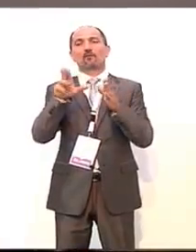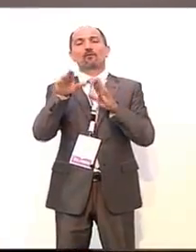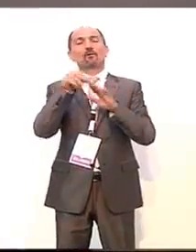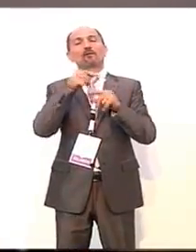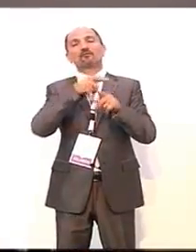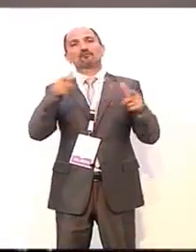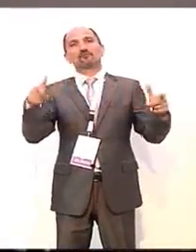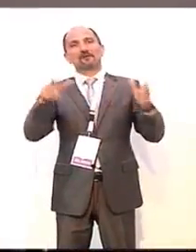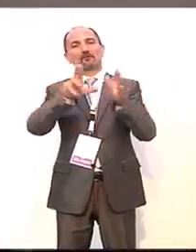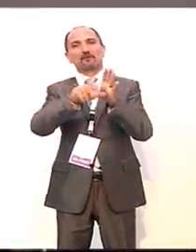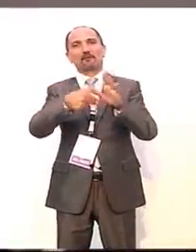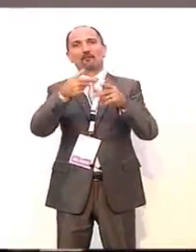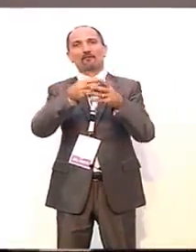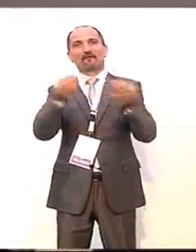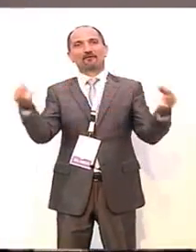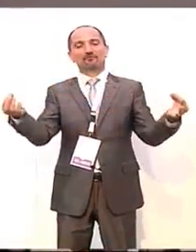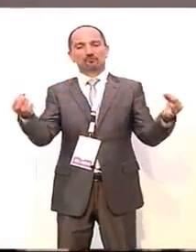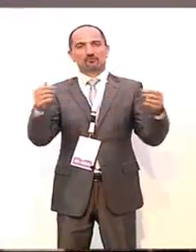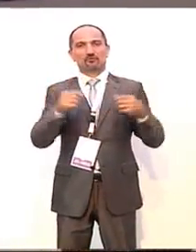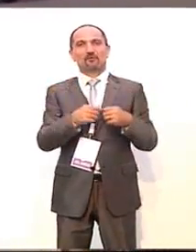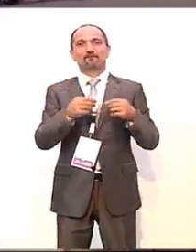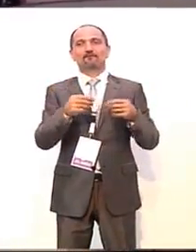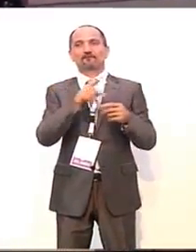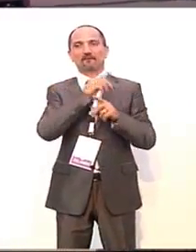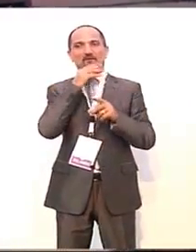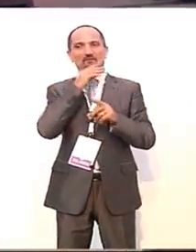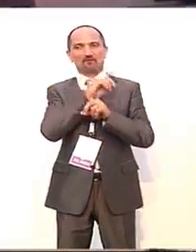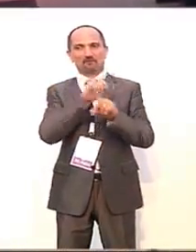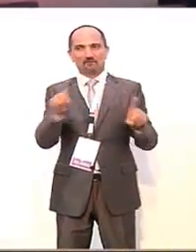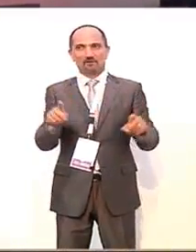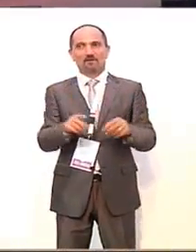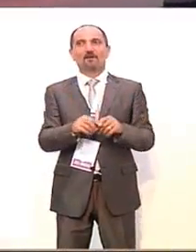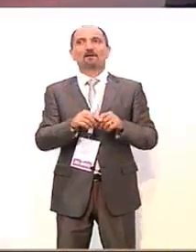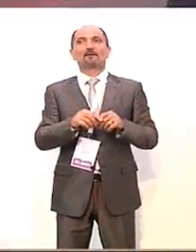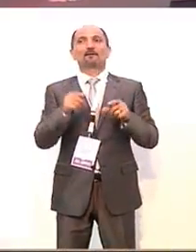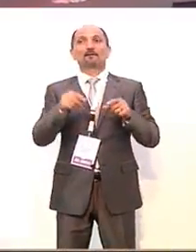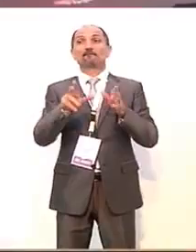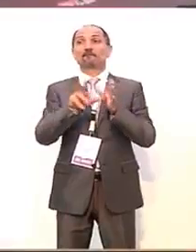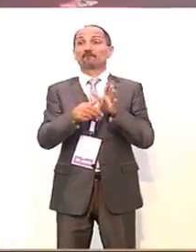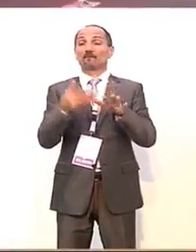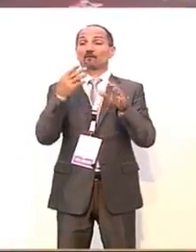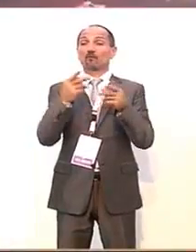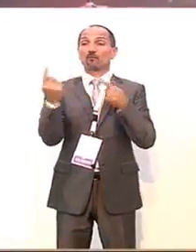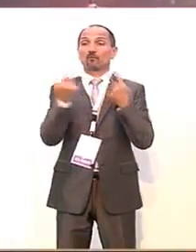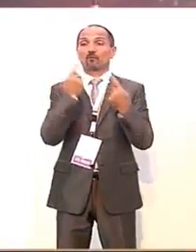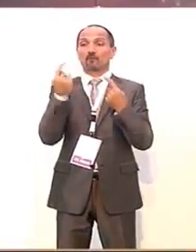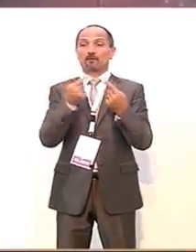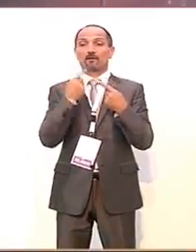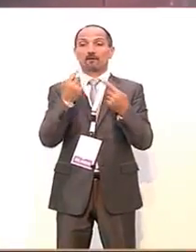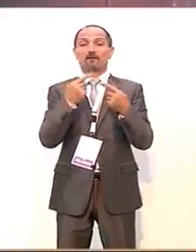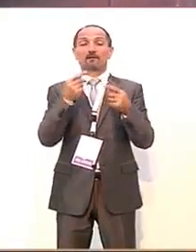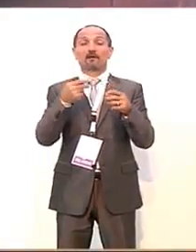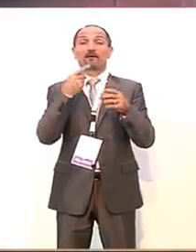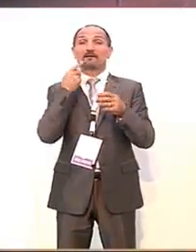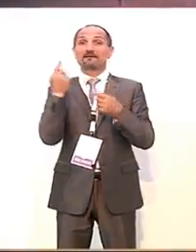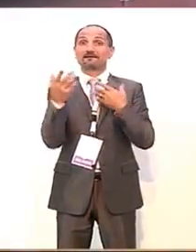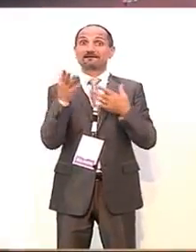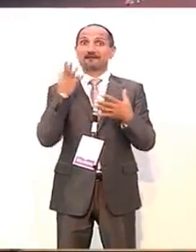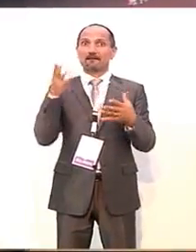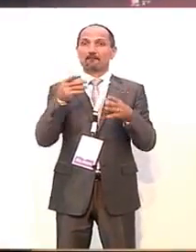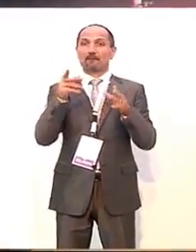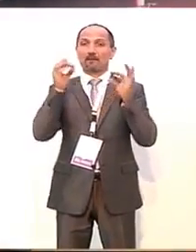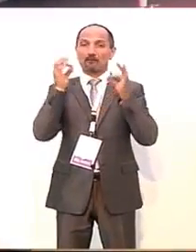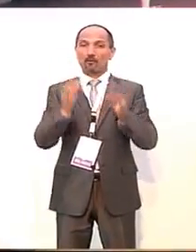le cose giuste. Tempo di grande individualismo, dove l'unica religione universale sembra proprio